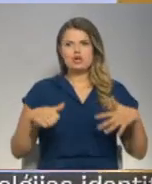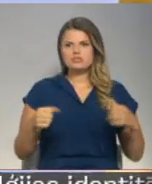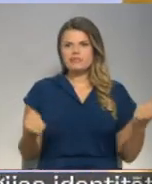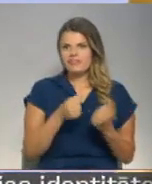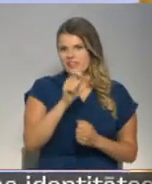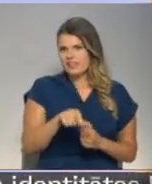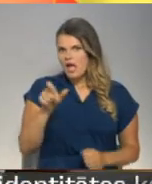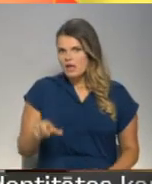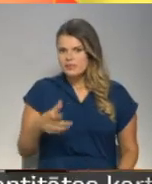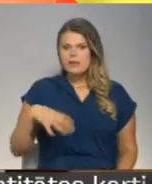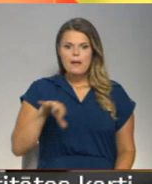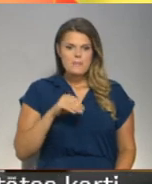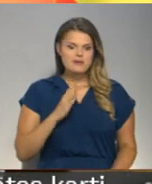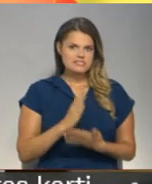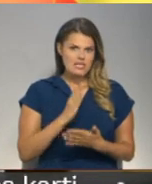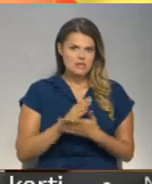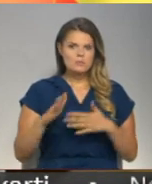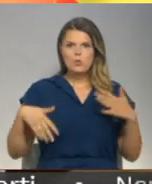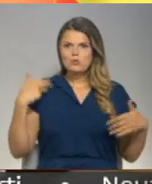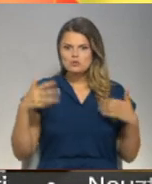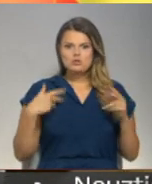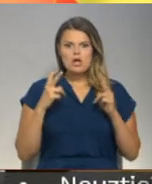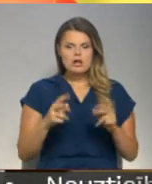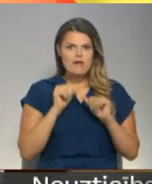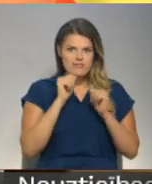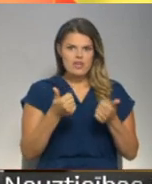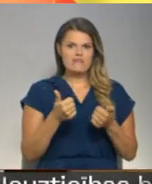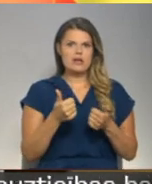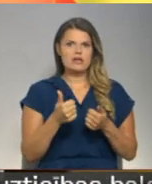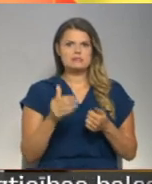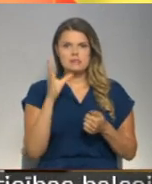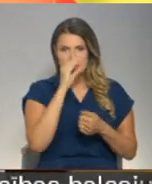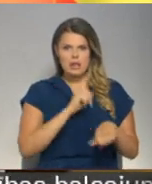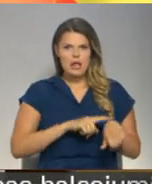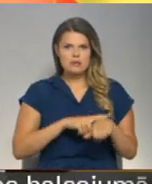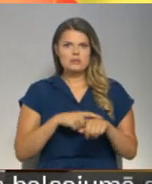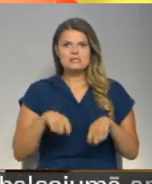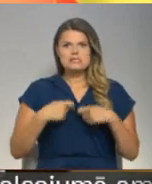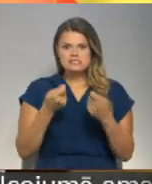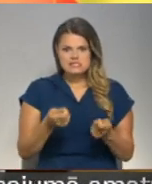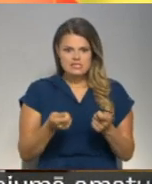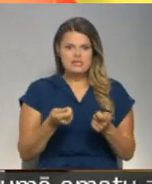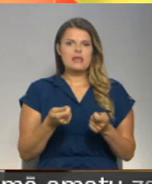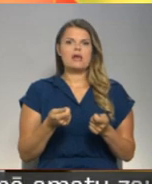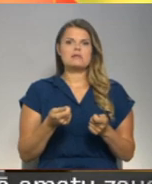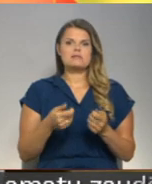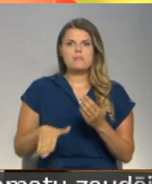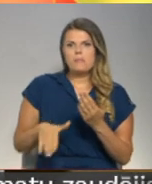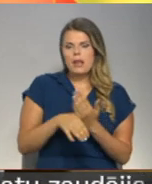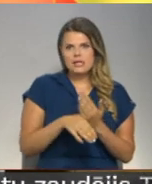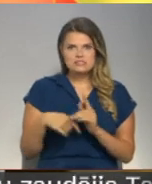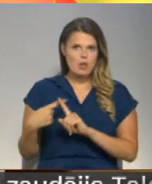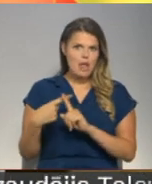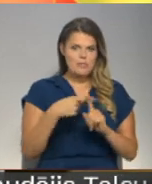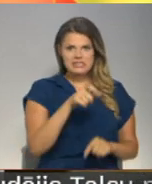darbinieku. Mēs esam noraizējušies par to, ka nespēsim laicīgi sniegt neatliekamo palīdzību mūsu pilsētā. Iedzīvotājiem,